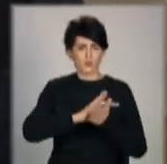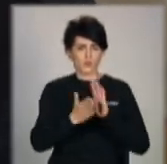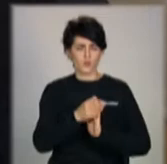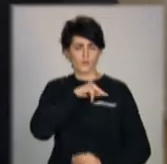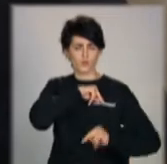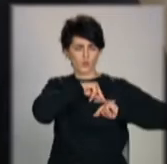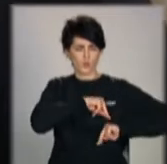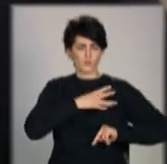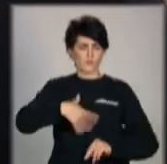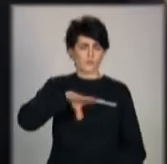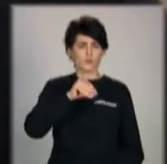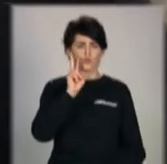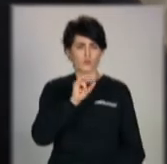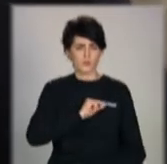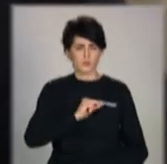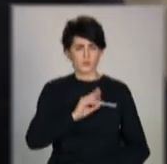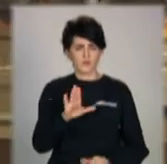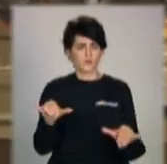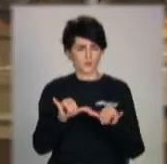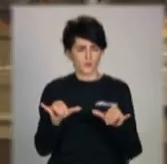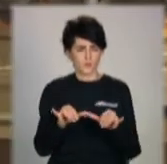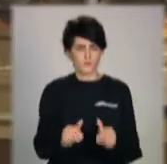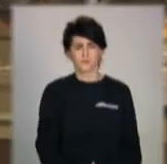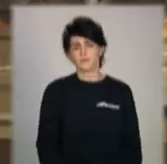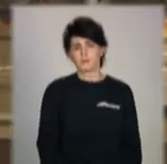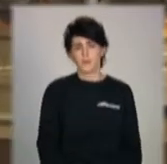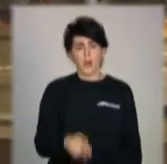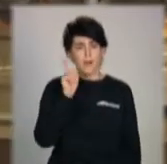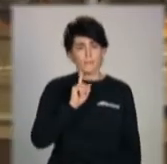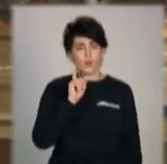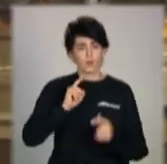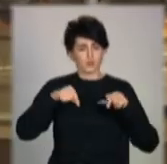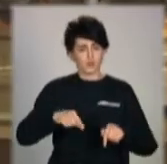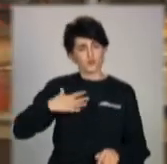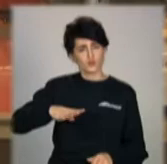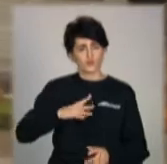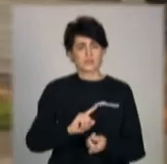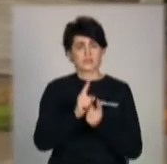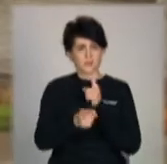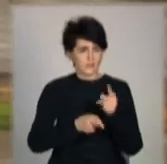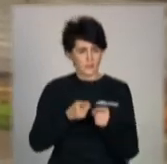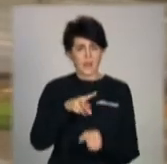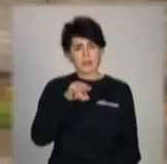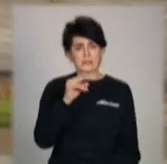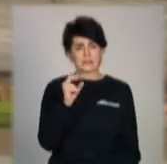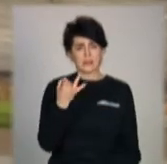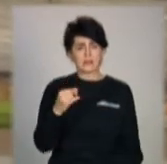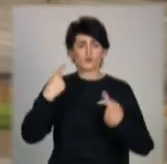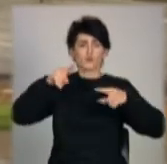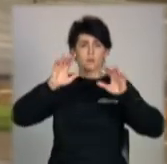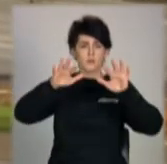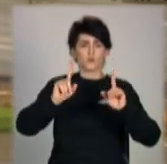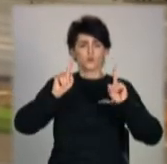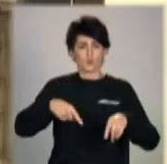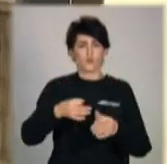праці працівників їдальні. Поки тут лише чекають на зміни, в іншому ліцеї вже користуються і машинами